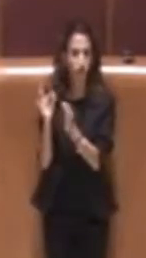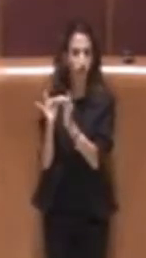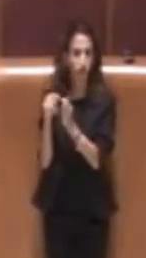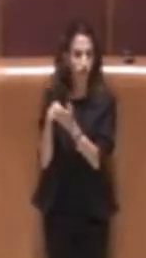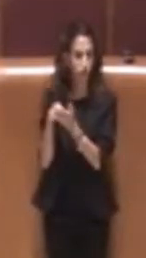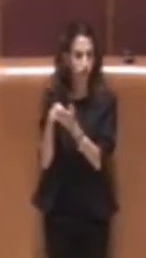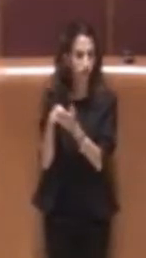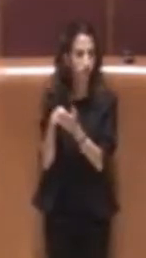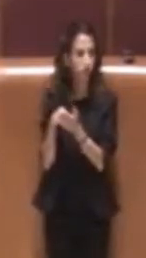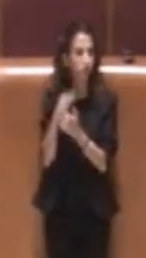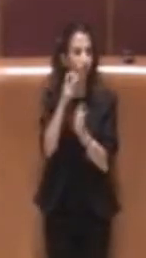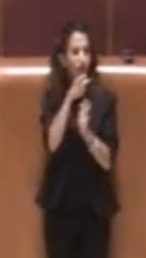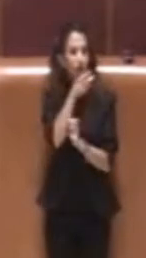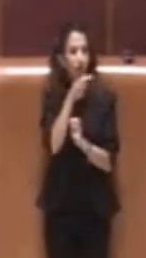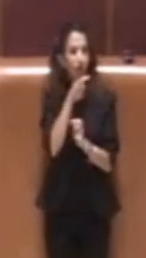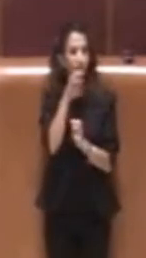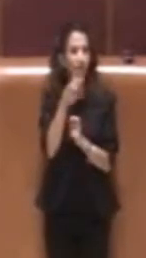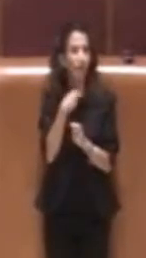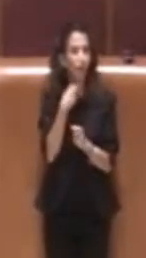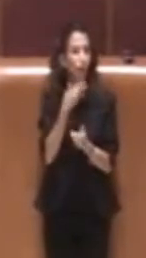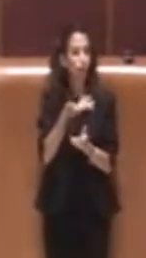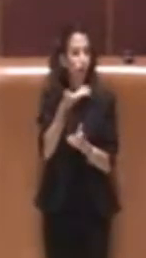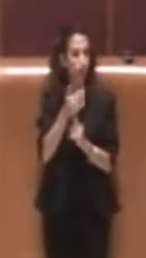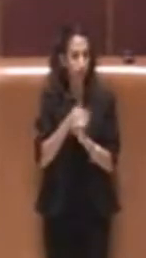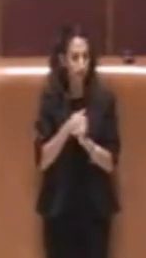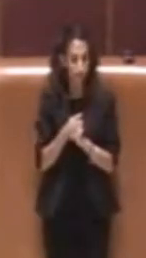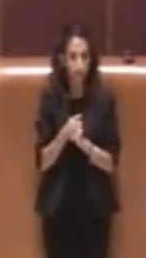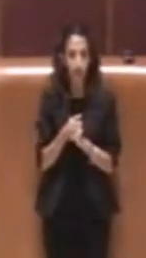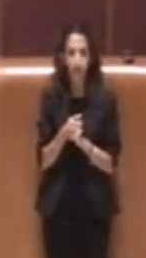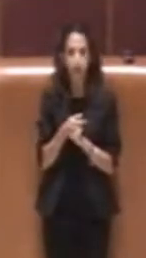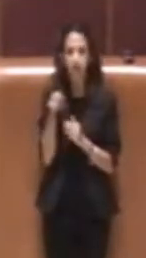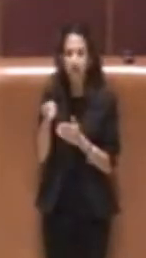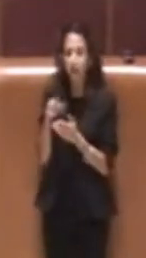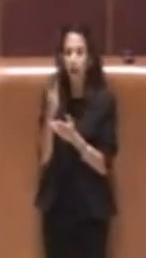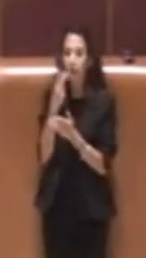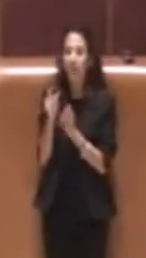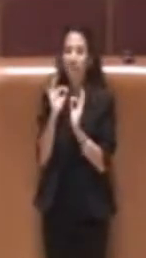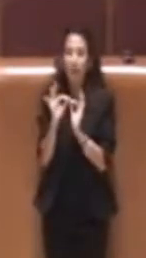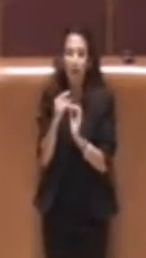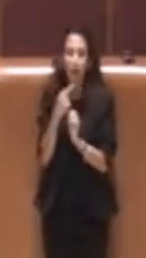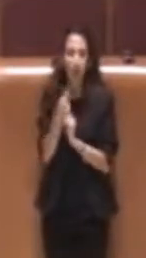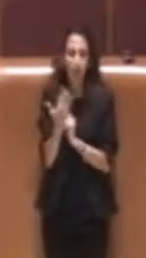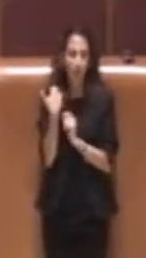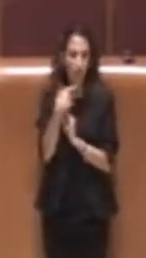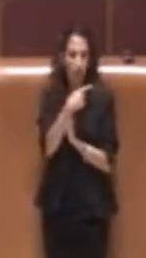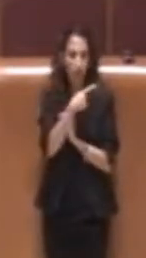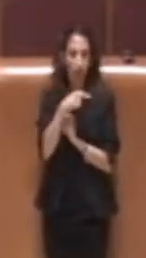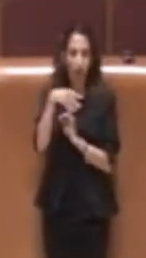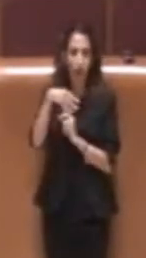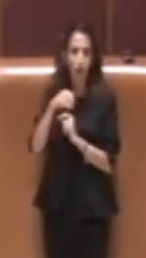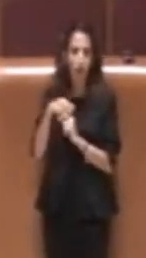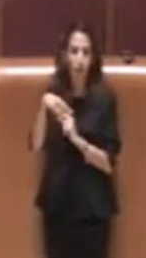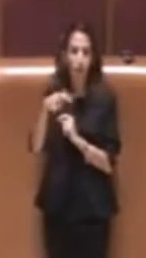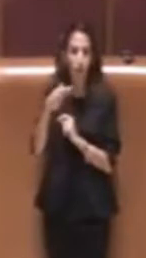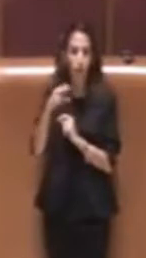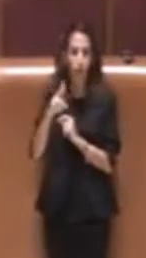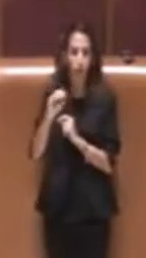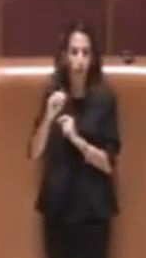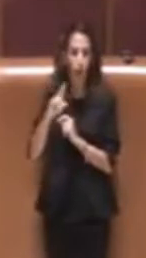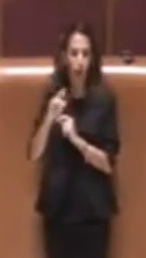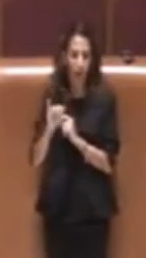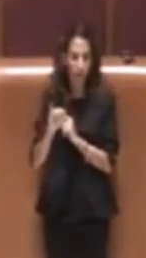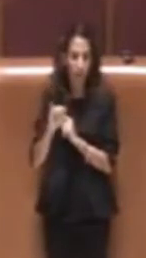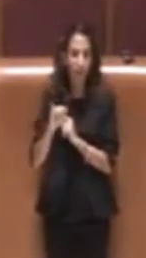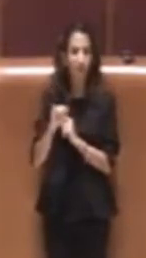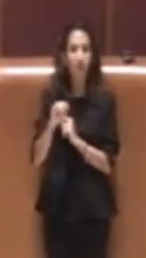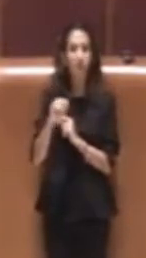deliberazione, che prevede quantomeno quello che stava ribadendo l'assessore Montuori e anche